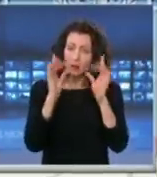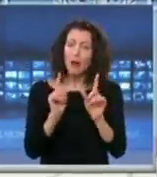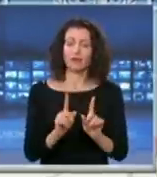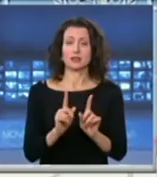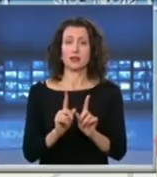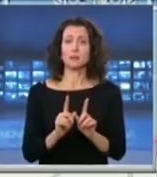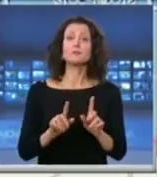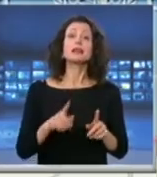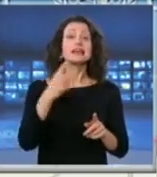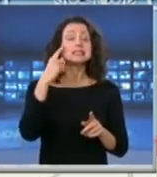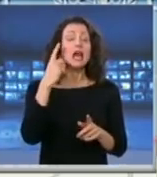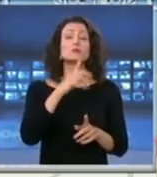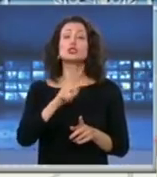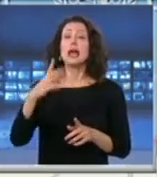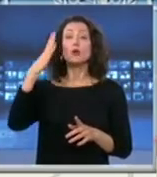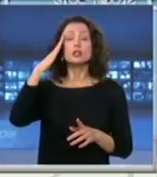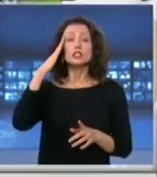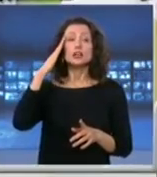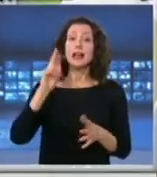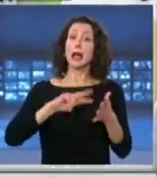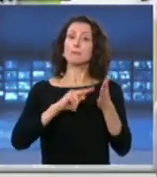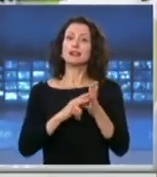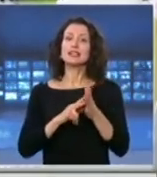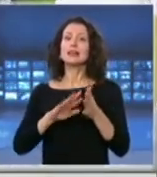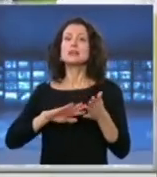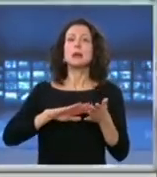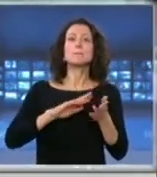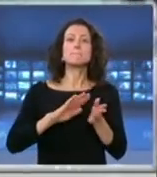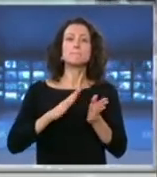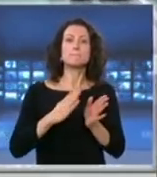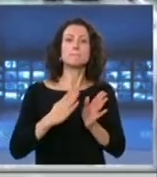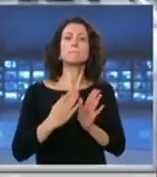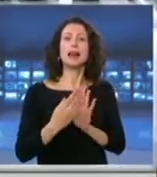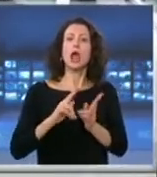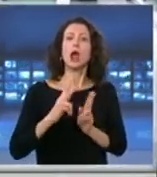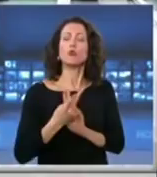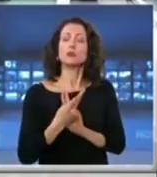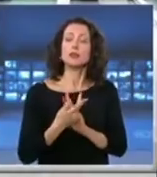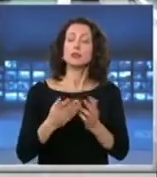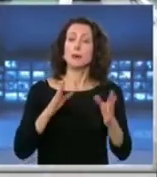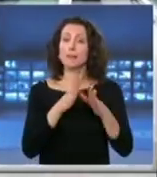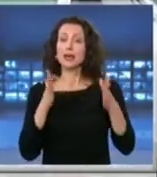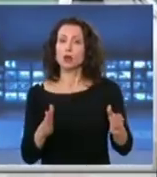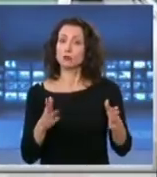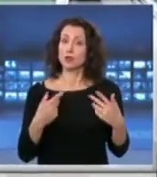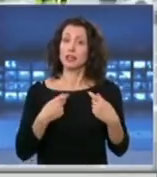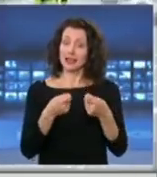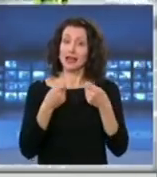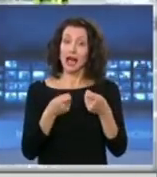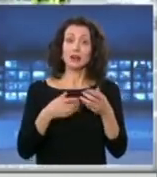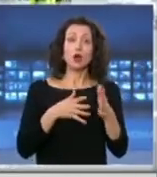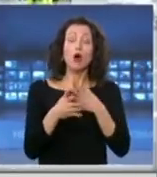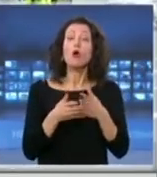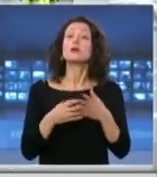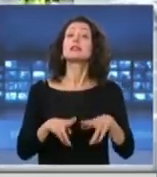Знам, че някои държави планират преходен период на рестрикциите, които принуждават хората да стоят у дома. Световната здравна организация иска